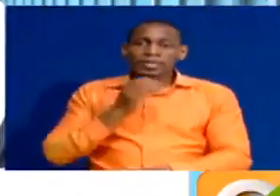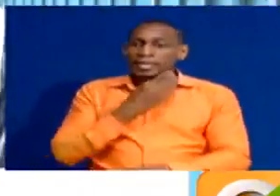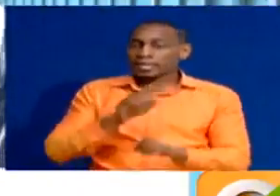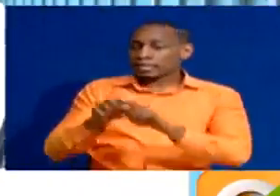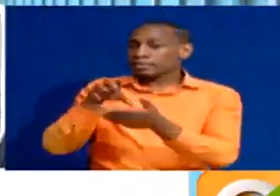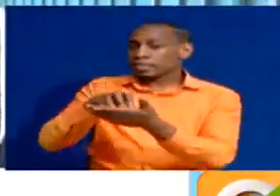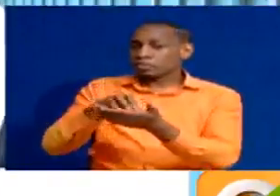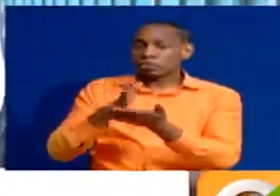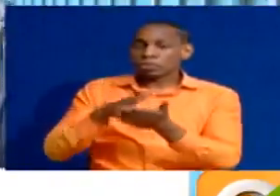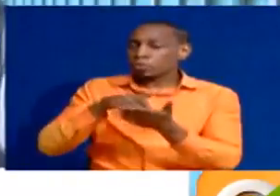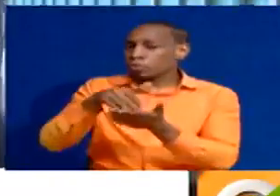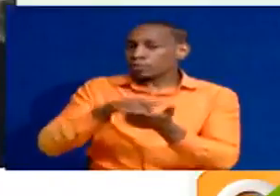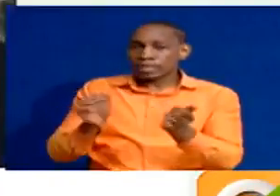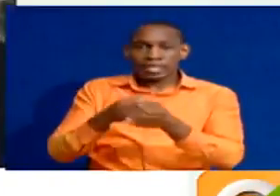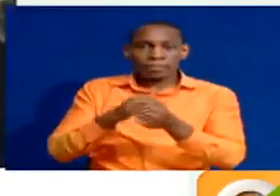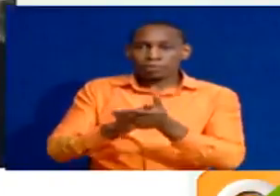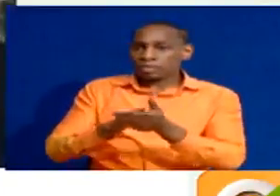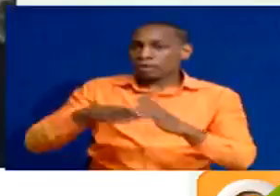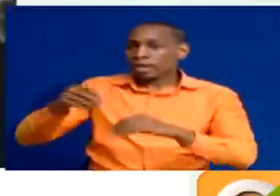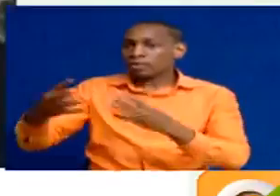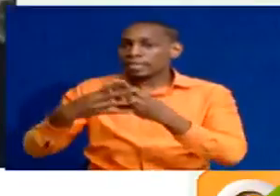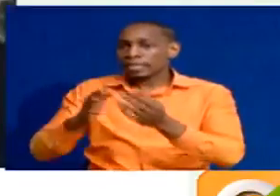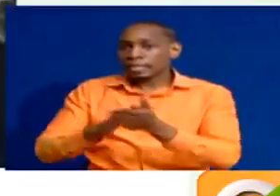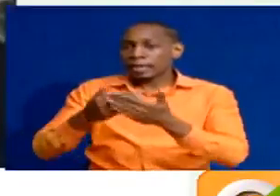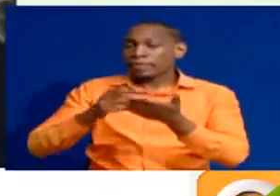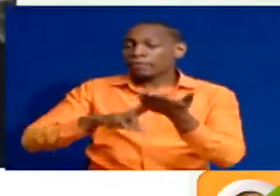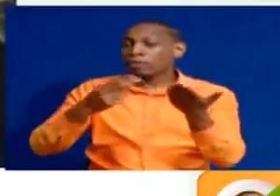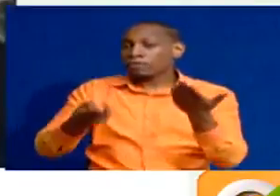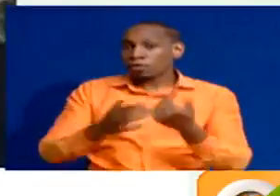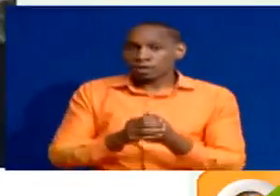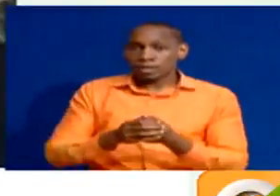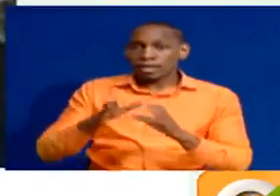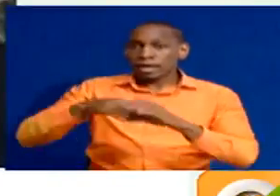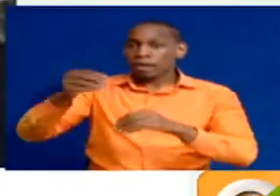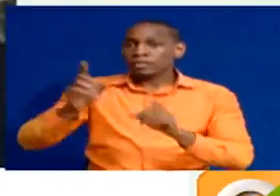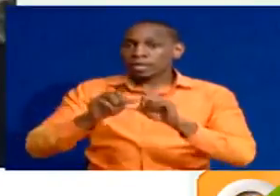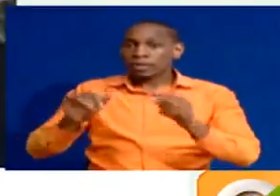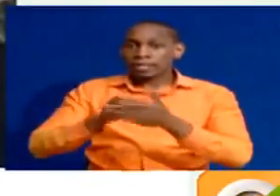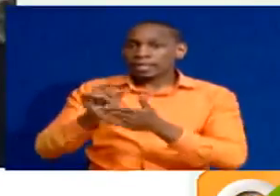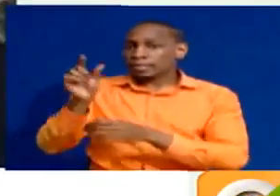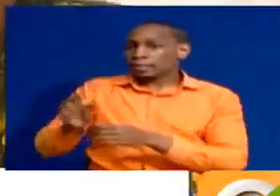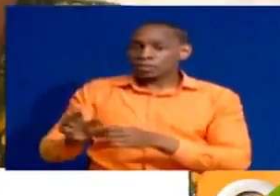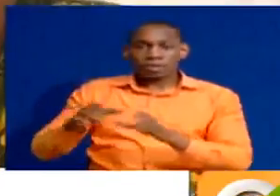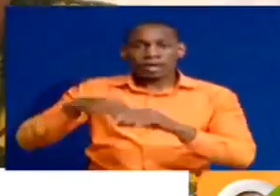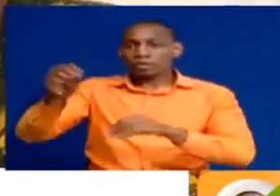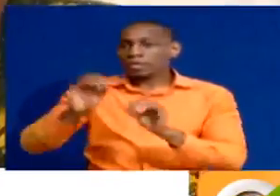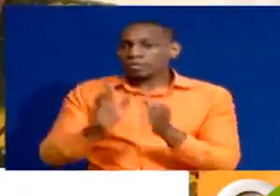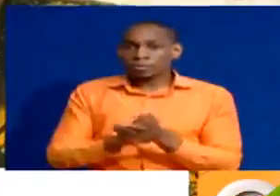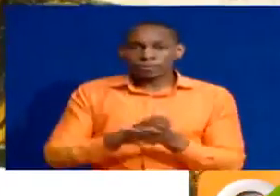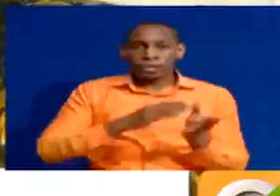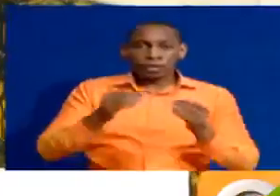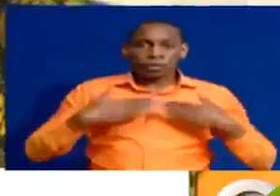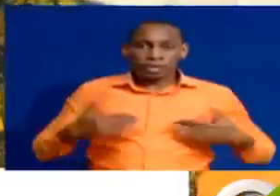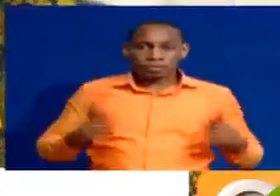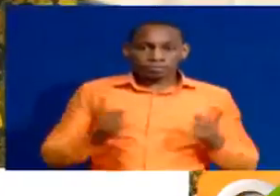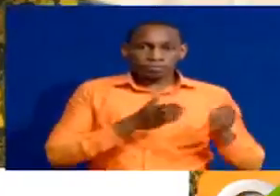tu ameisha nguvu, hangefika hata nje ya gate kabla hajaanguka. Nje wanatuambia mtu kama huyo hakotoka. Tukaenda